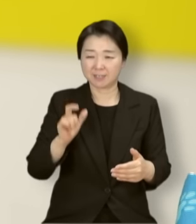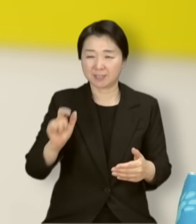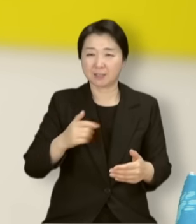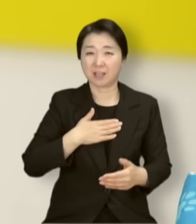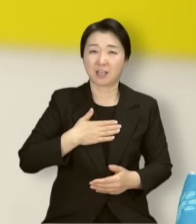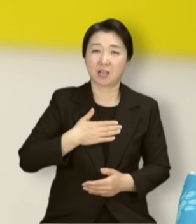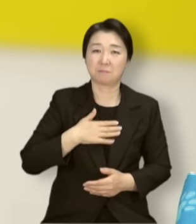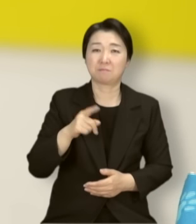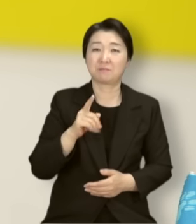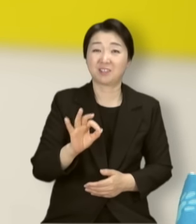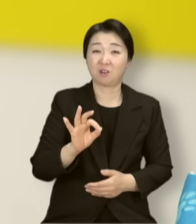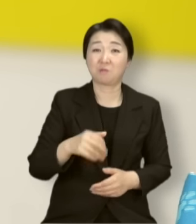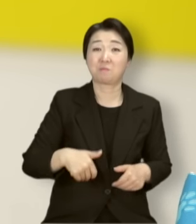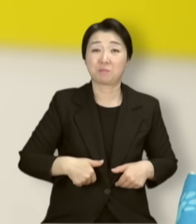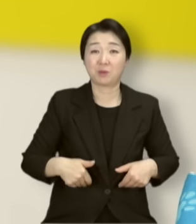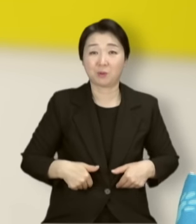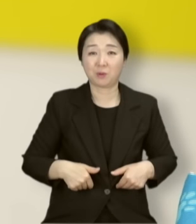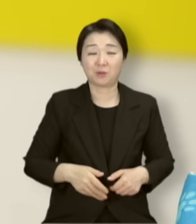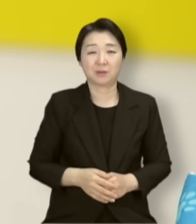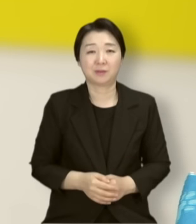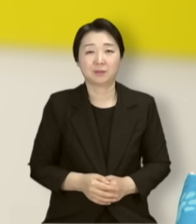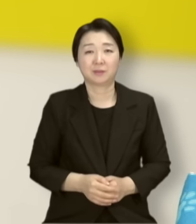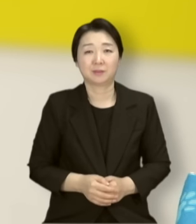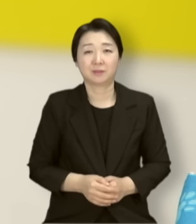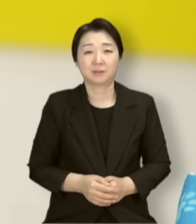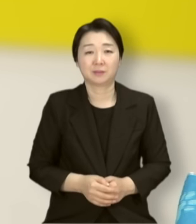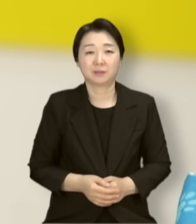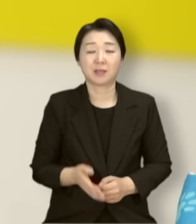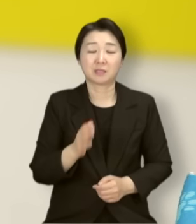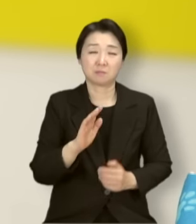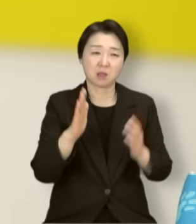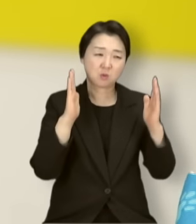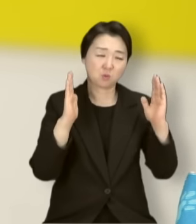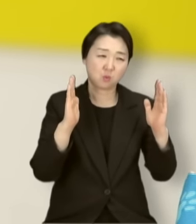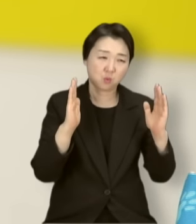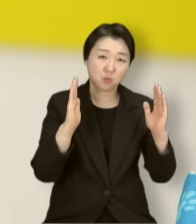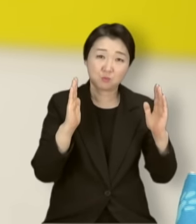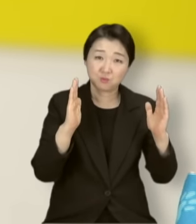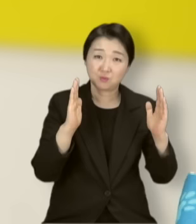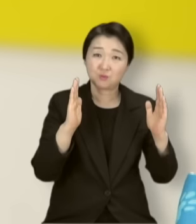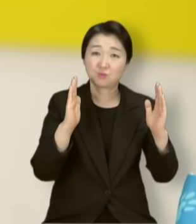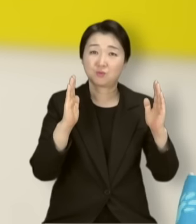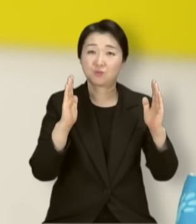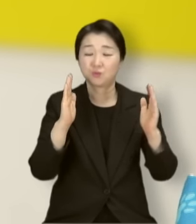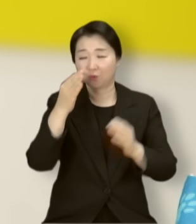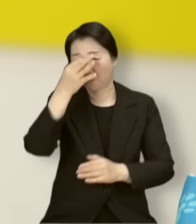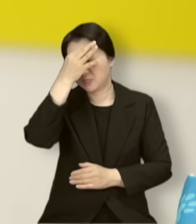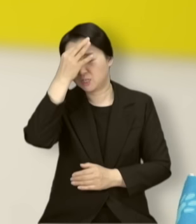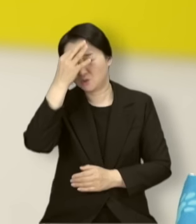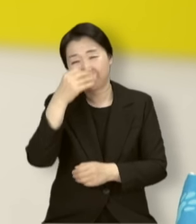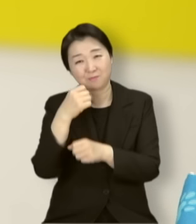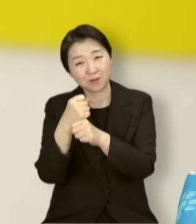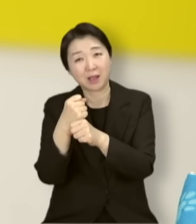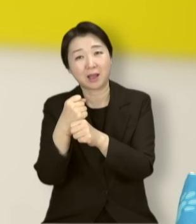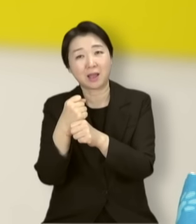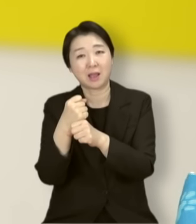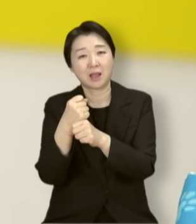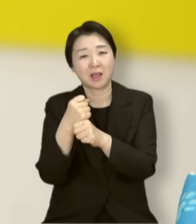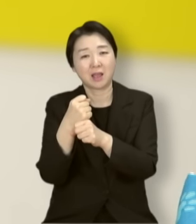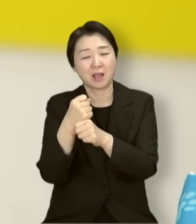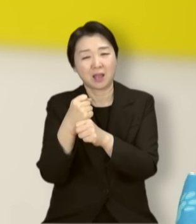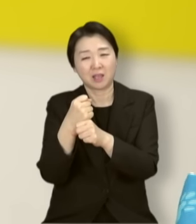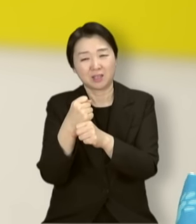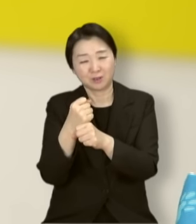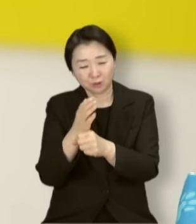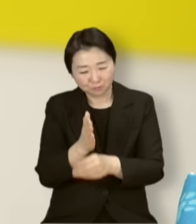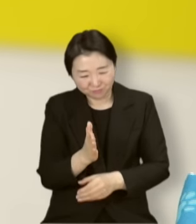네. 근데 그것이 이제 자꾸 그 공부하는 거 또는 기술에 의존하는 거 네. 그쪽으로